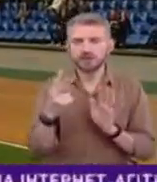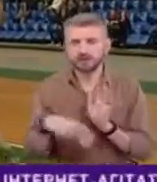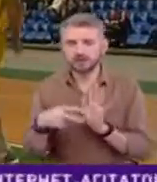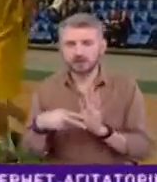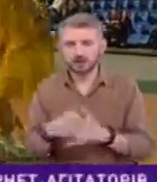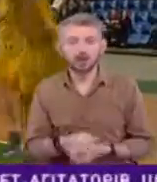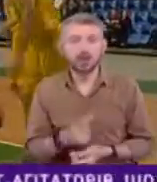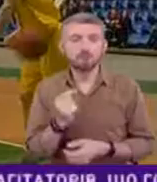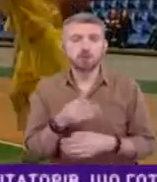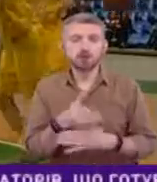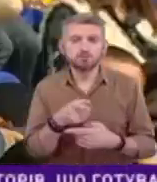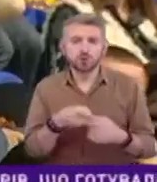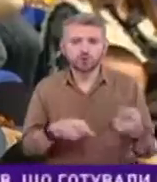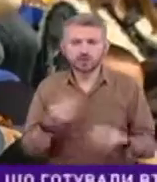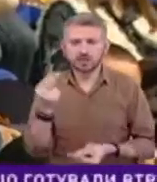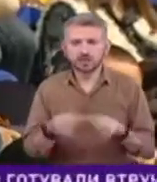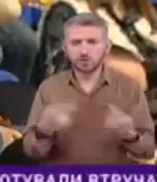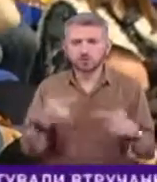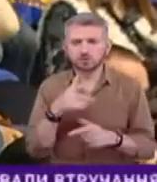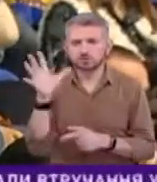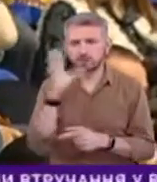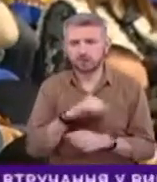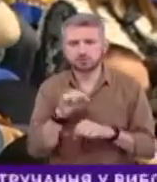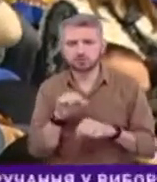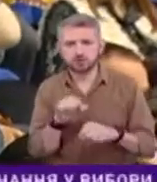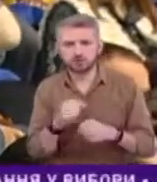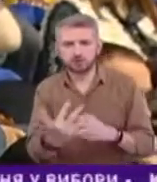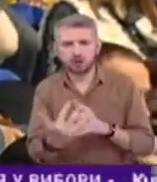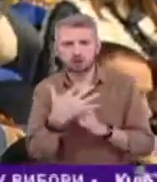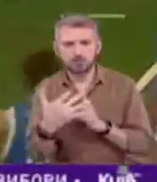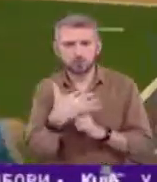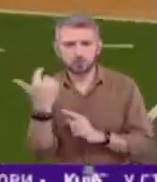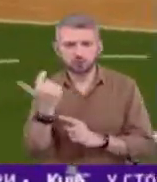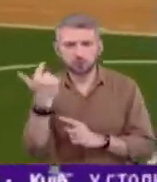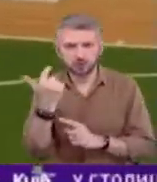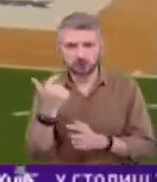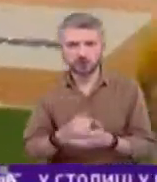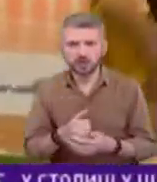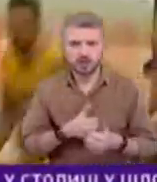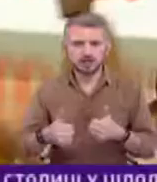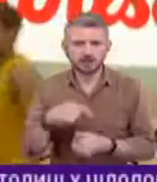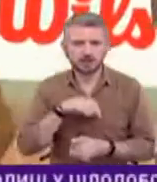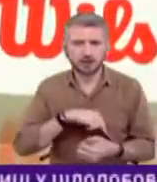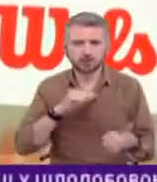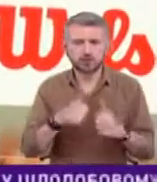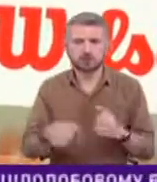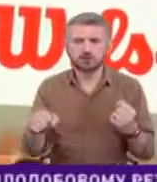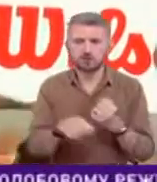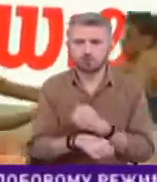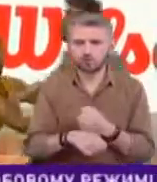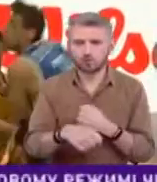82-70. У першій половині гри гостям вдавалося стримувати атаки господарів лідерські якості. Замість травмованого